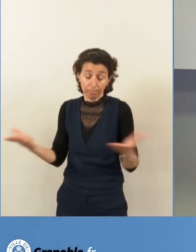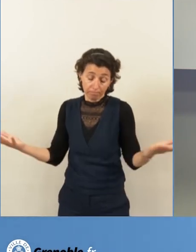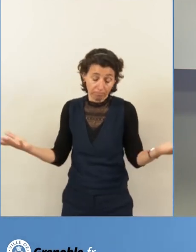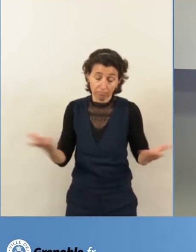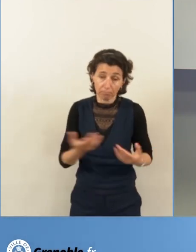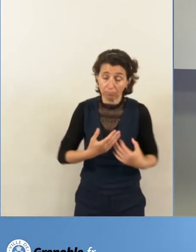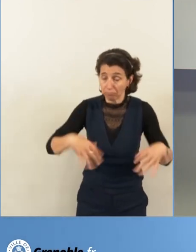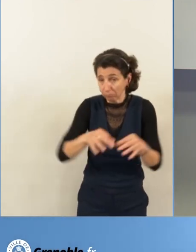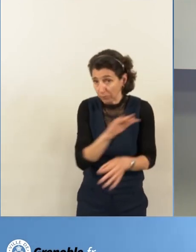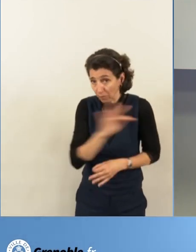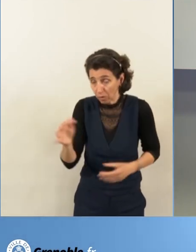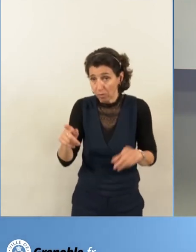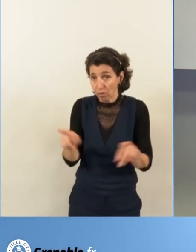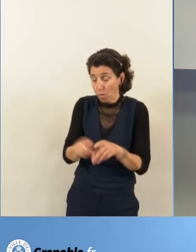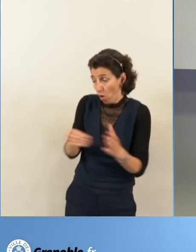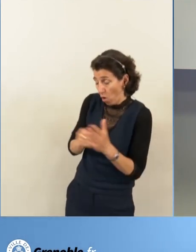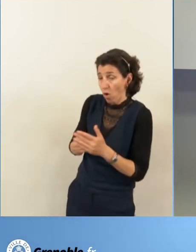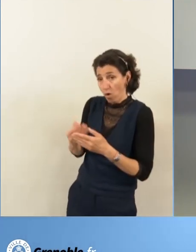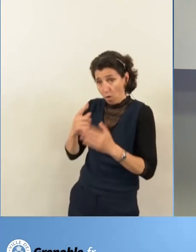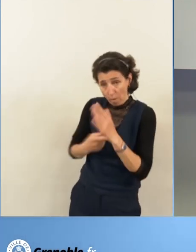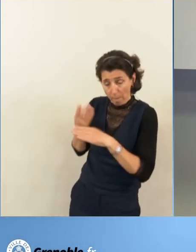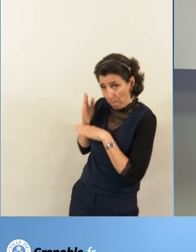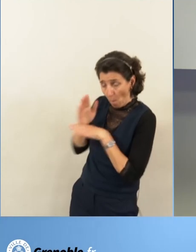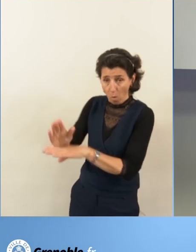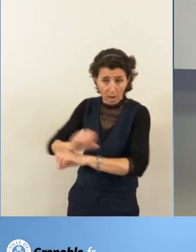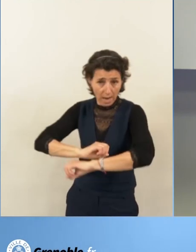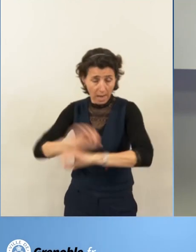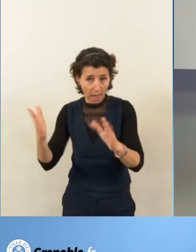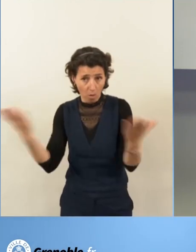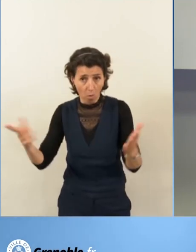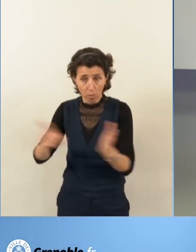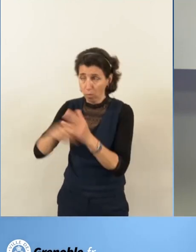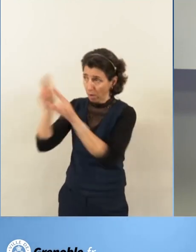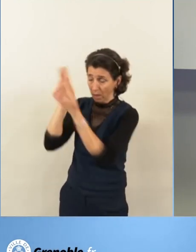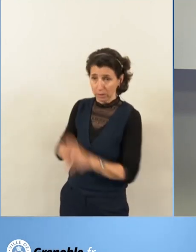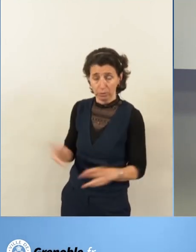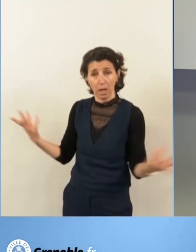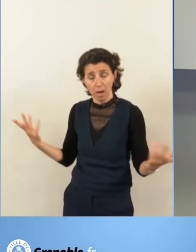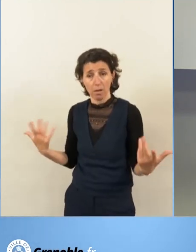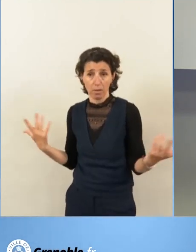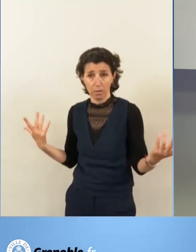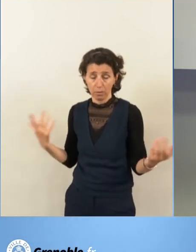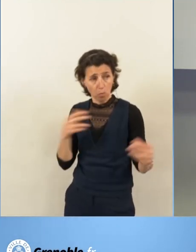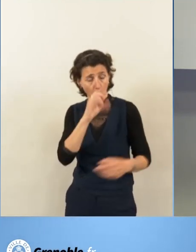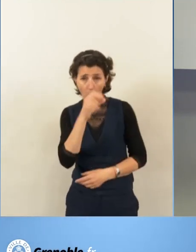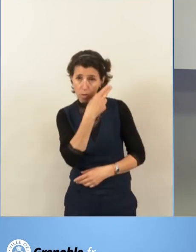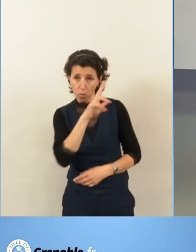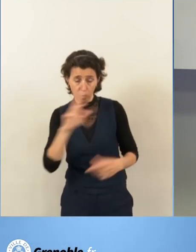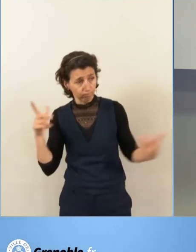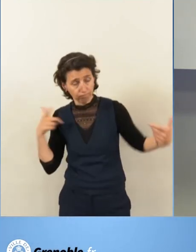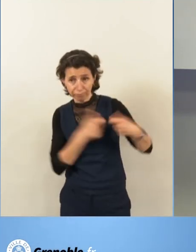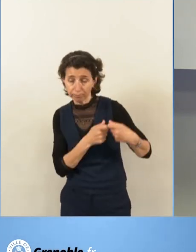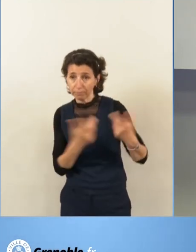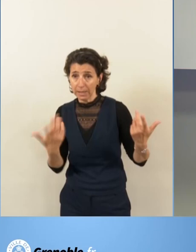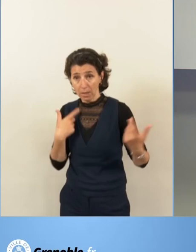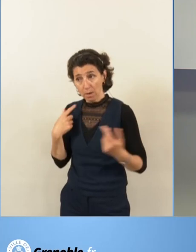réaffirme fortement ce qu'elle marque son attachement au droit international opposition de l'ONU et réactif réaffiche en